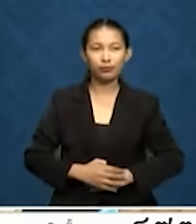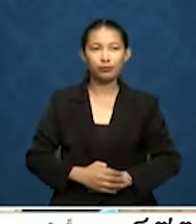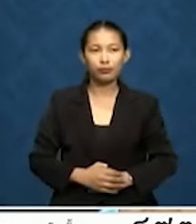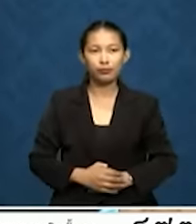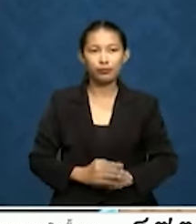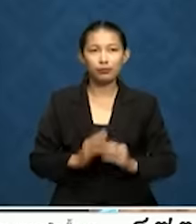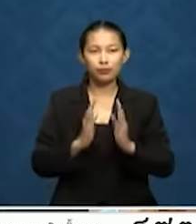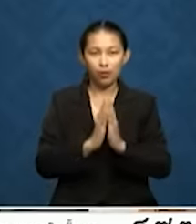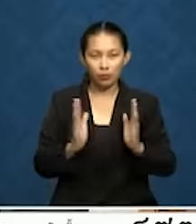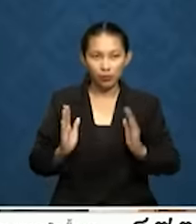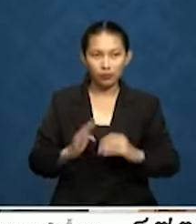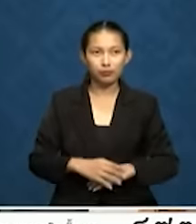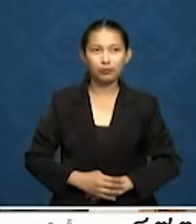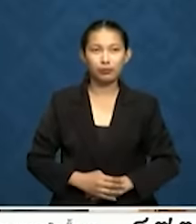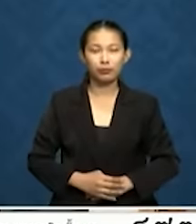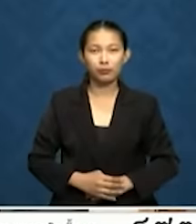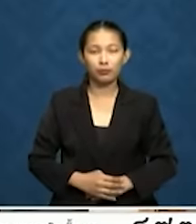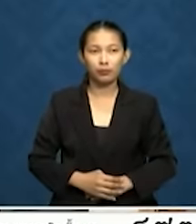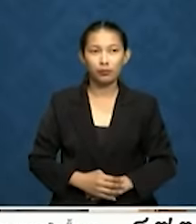ขอบคุณอาจารย์ก่อนครับ